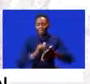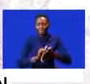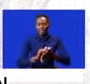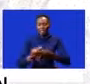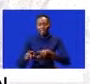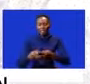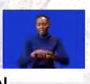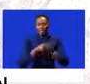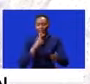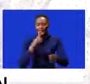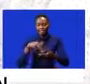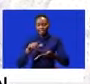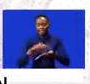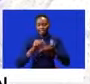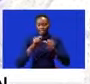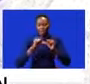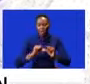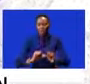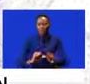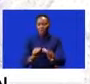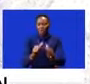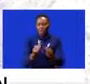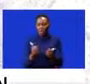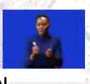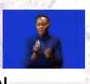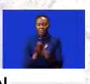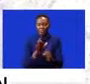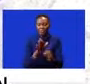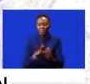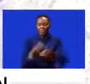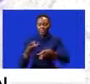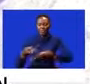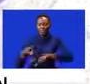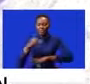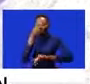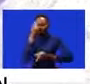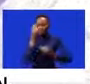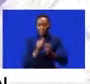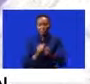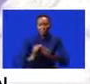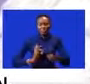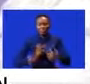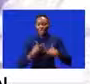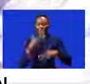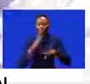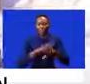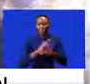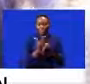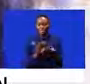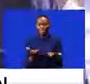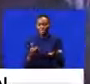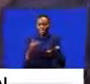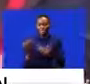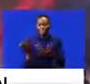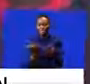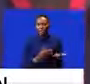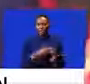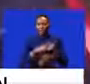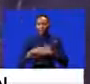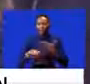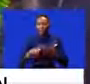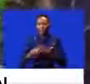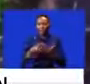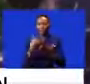wadhi dhi nyime mang'eny ahinya nikech gik mantie dala ka beyo. Arwako uduto Kisumu Girls. Erokamano